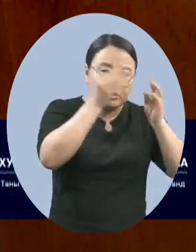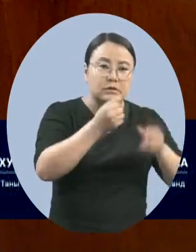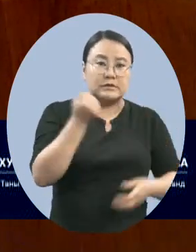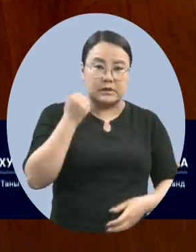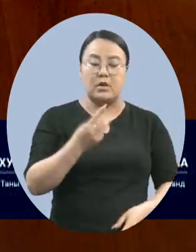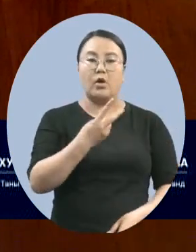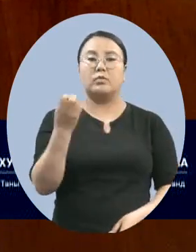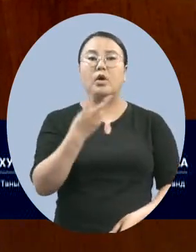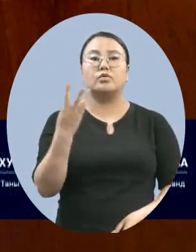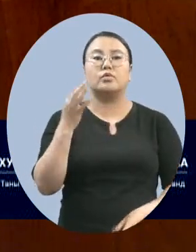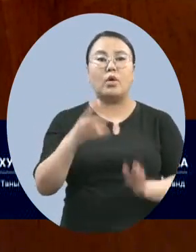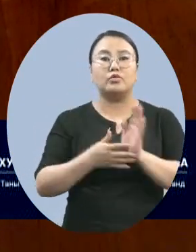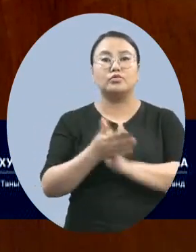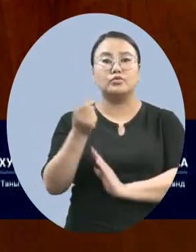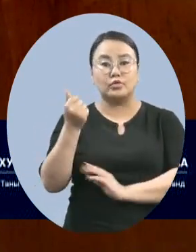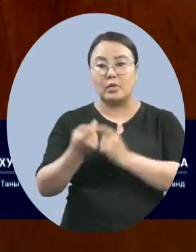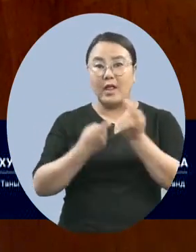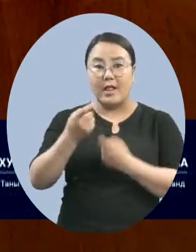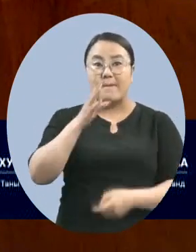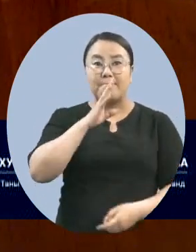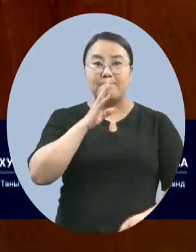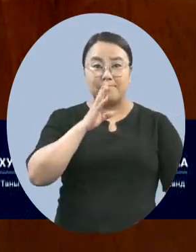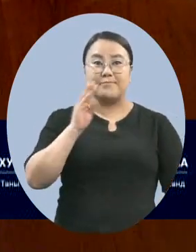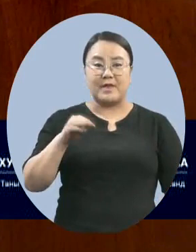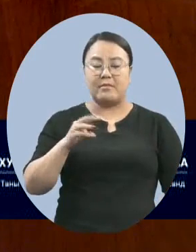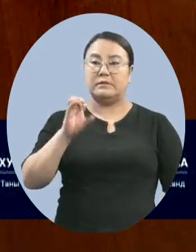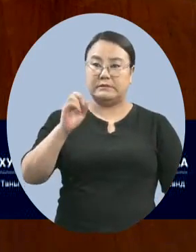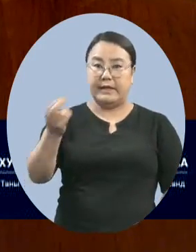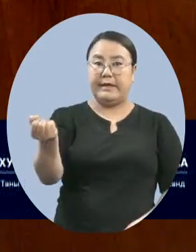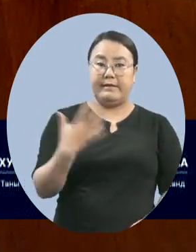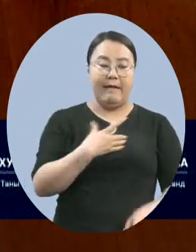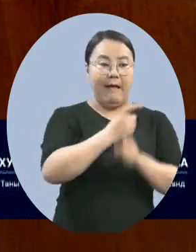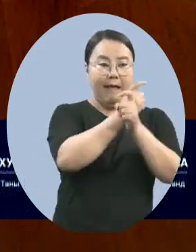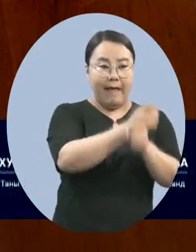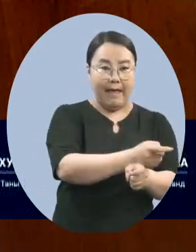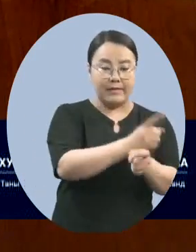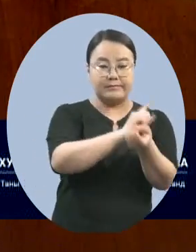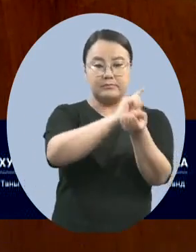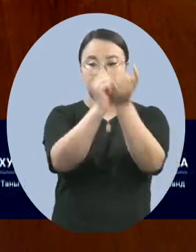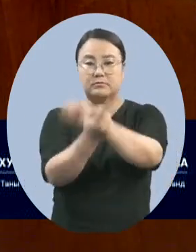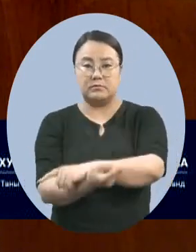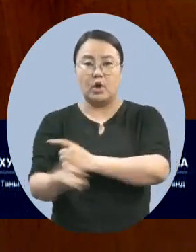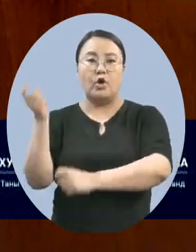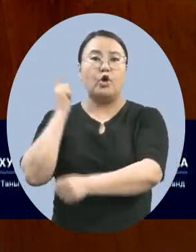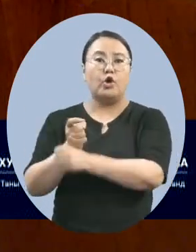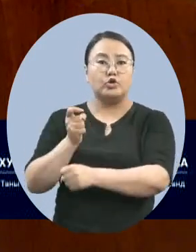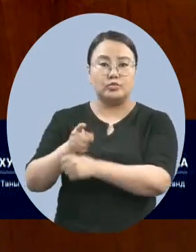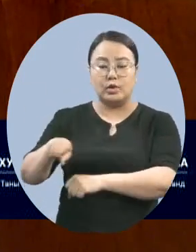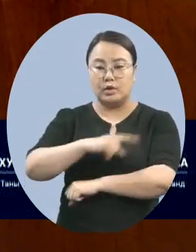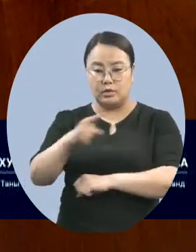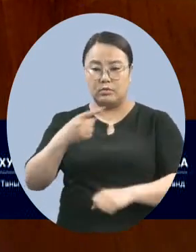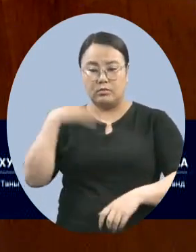ороод ирэхээр мэдээж одоо таны сайн хэлсэн даламжаас хөдмөрт өгдөг бодлогоо бид суур бодлогоо